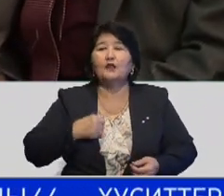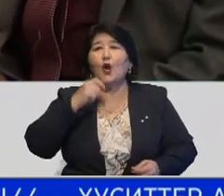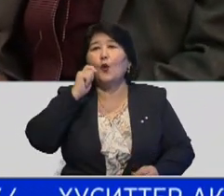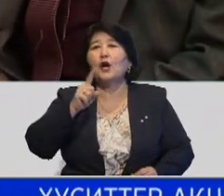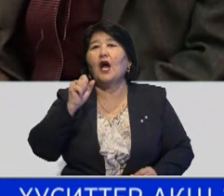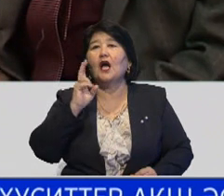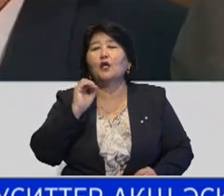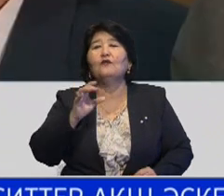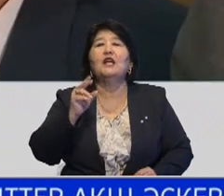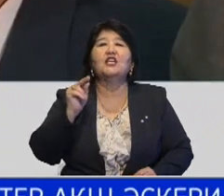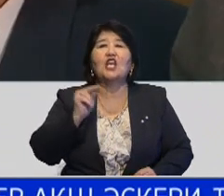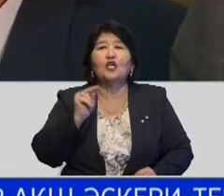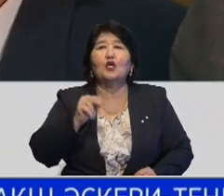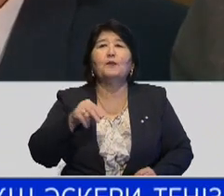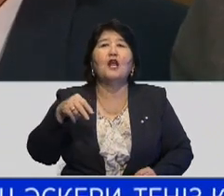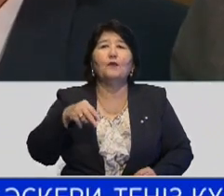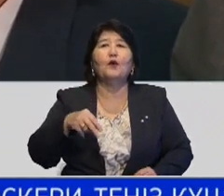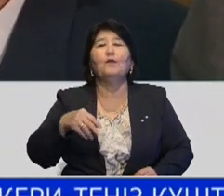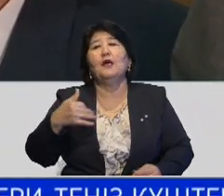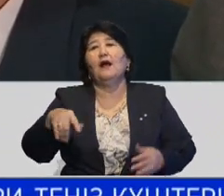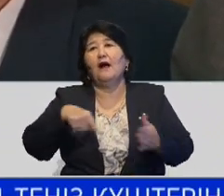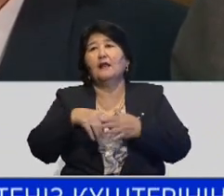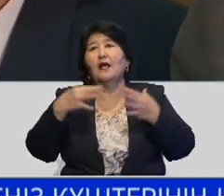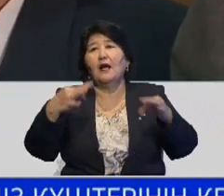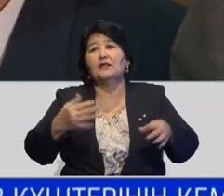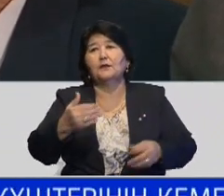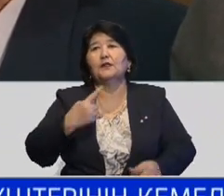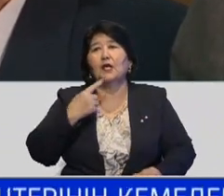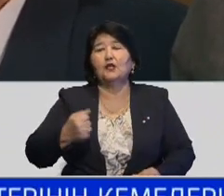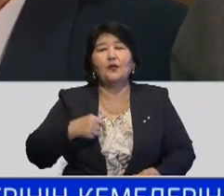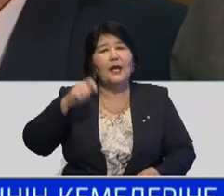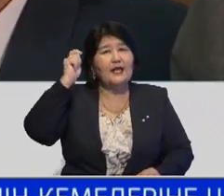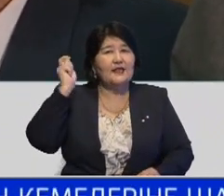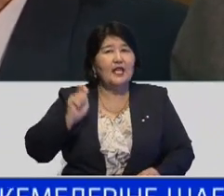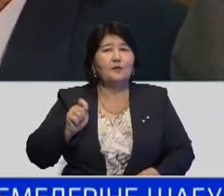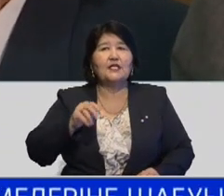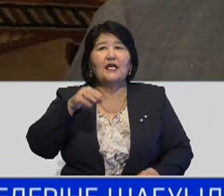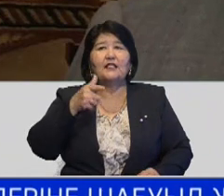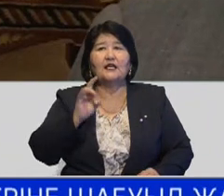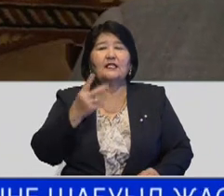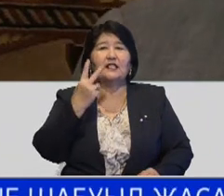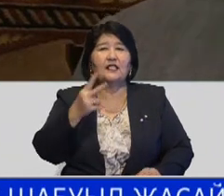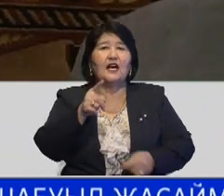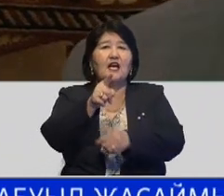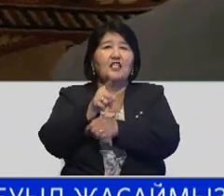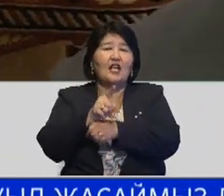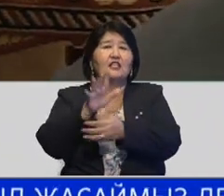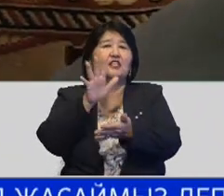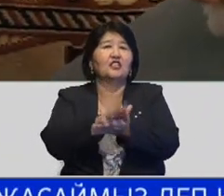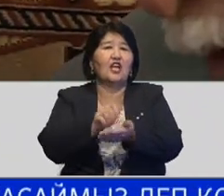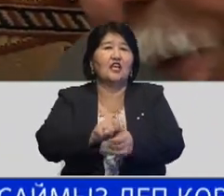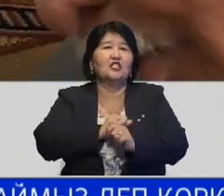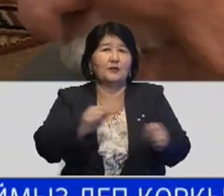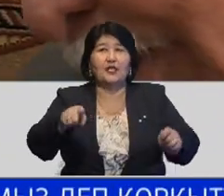Ukrayna'nın Kharkov, Ternopil, Lviv kalalarını azat etuge katısqan jauınger nemistin Tiger deyitin 2 tankısın jarıp jibergenin